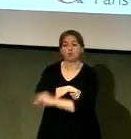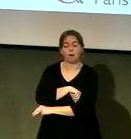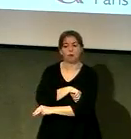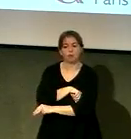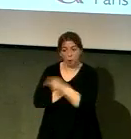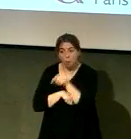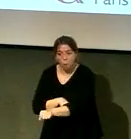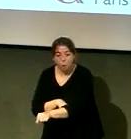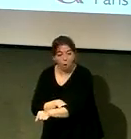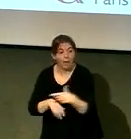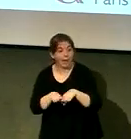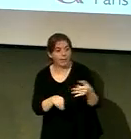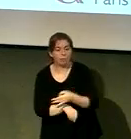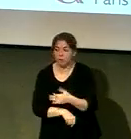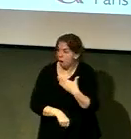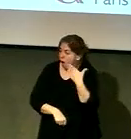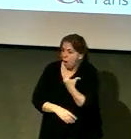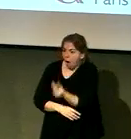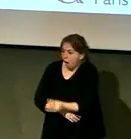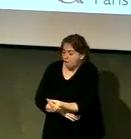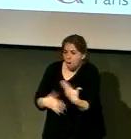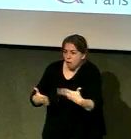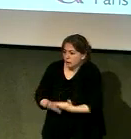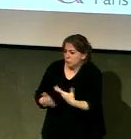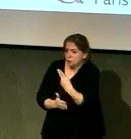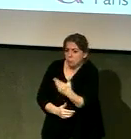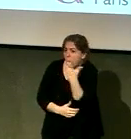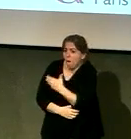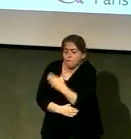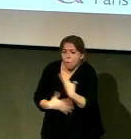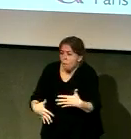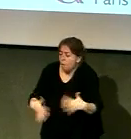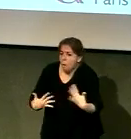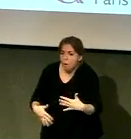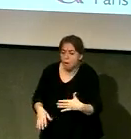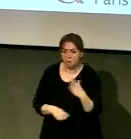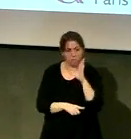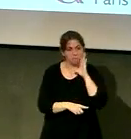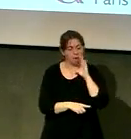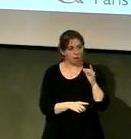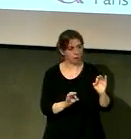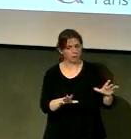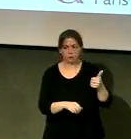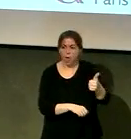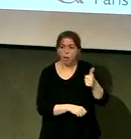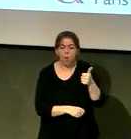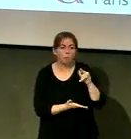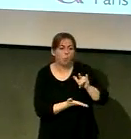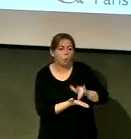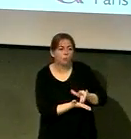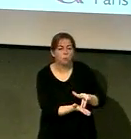qui flambent, qui sont dans un état épouvantable, alors qu'on a l'impression que la mère n'a pas consommé tant que